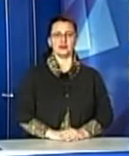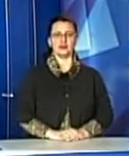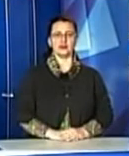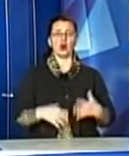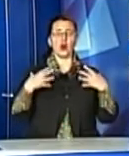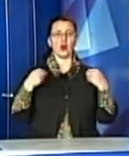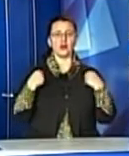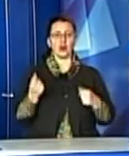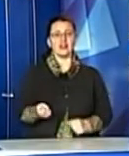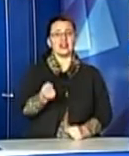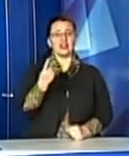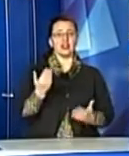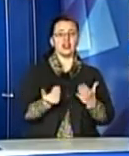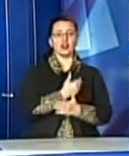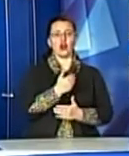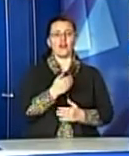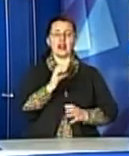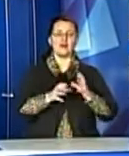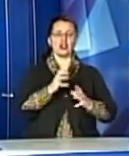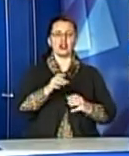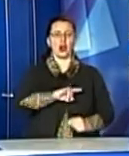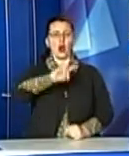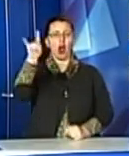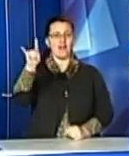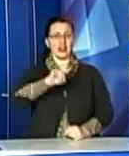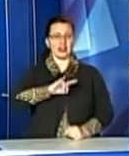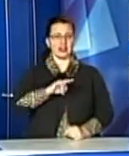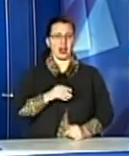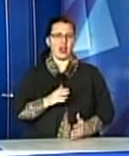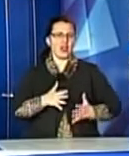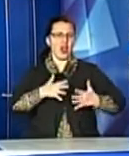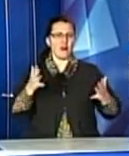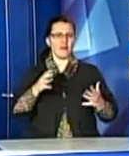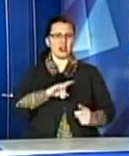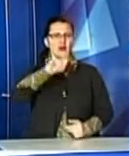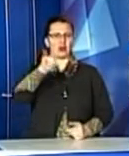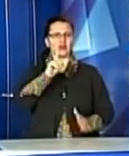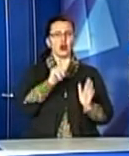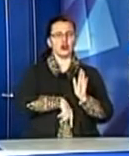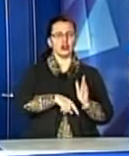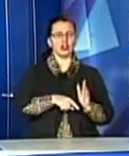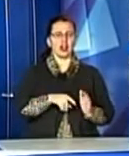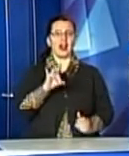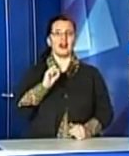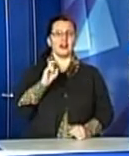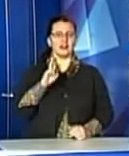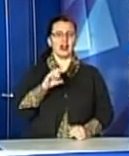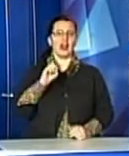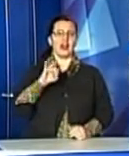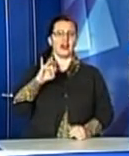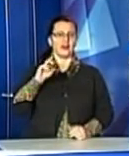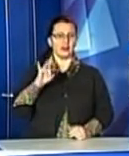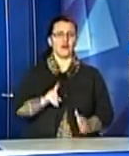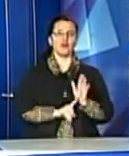У Львові з'явилися нові міжнародні авіарейси. Найбільший авіаперевізник дешевих перельотів «Ryanair» почав продаж